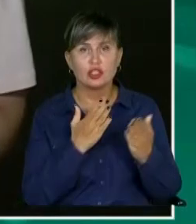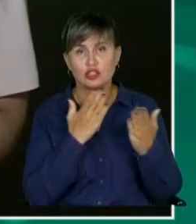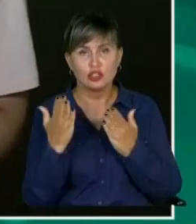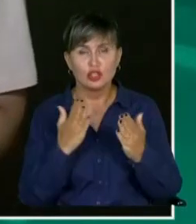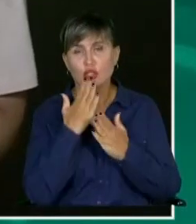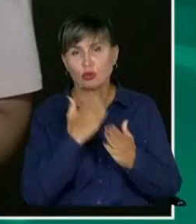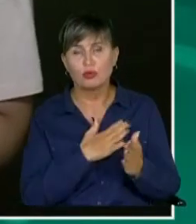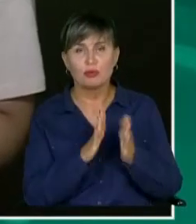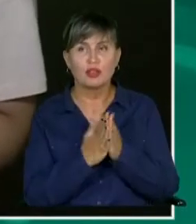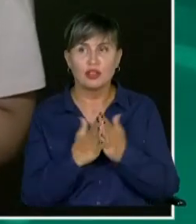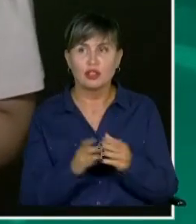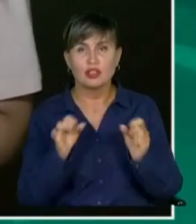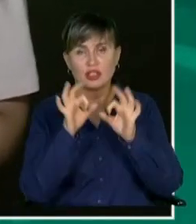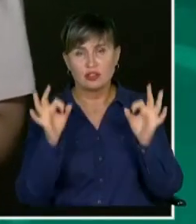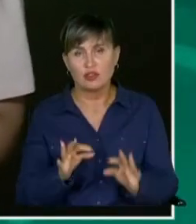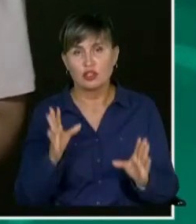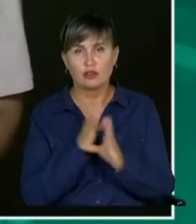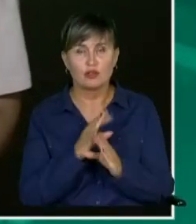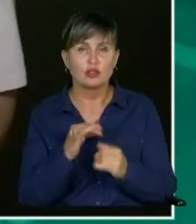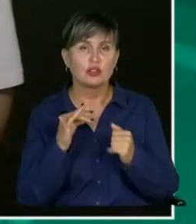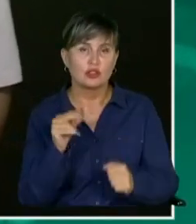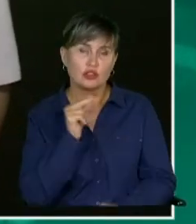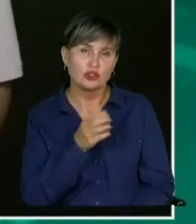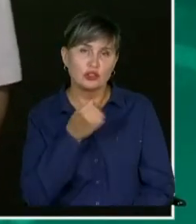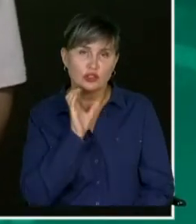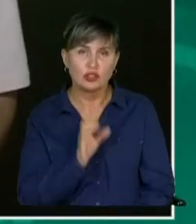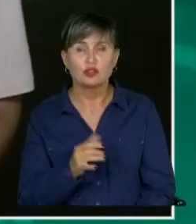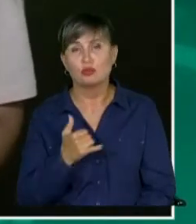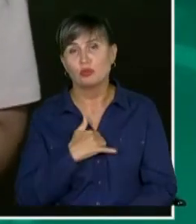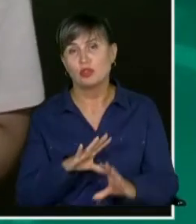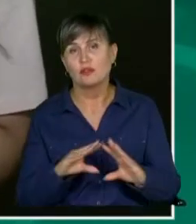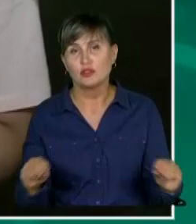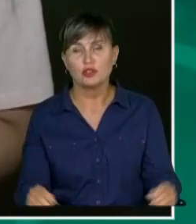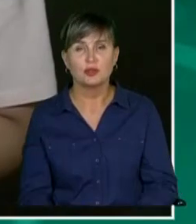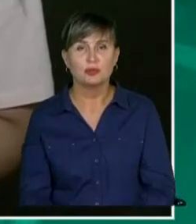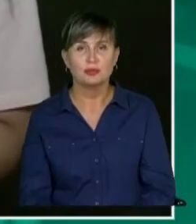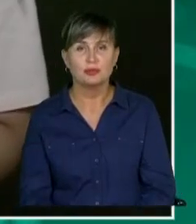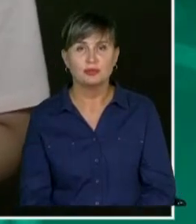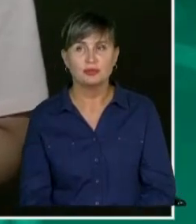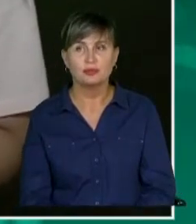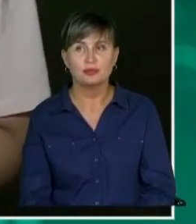любимой книги на свежем воздухе и с чашечкой чая. У меня на это все. Студия, слово вам.